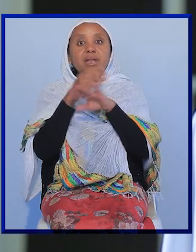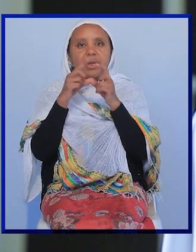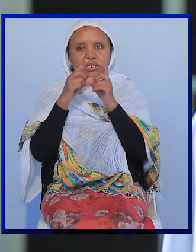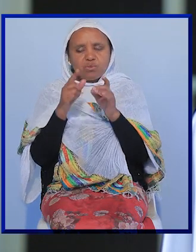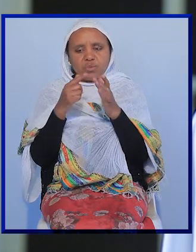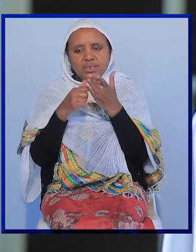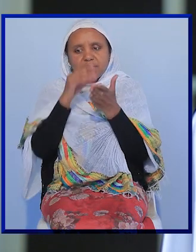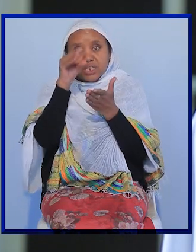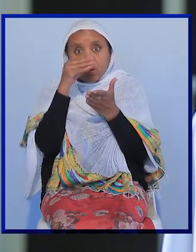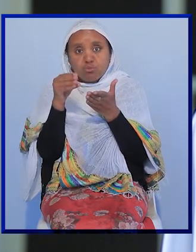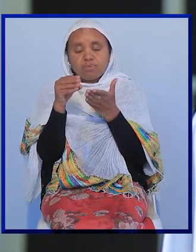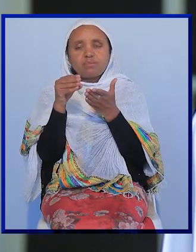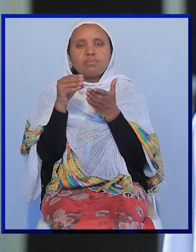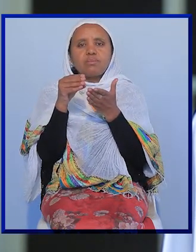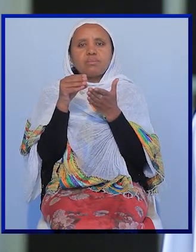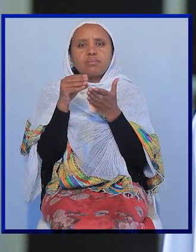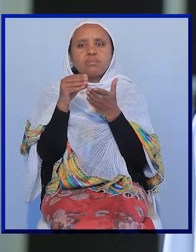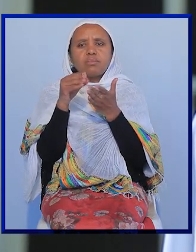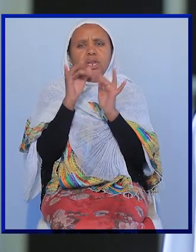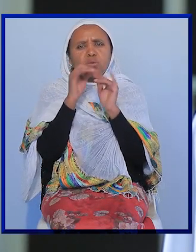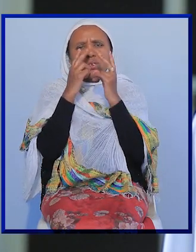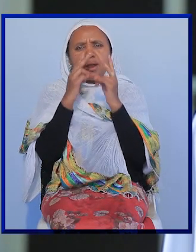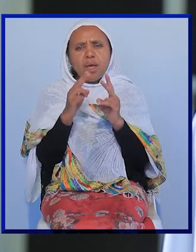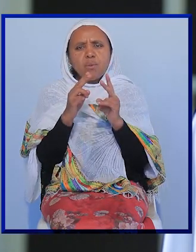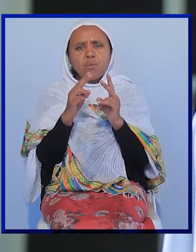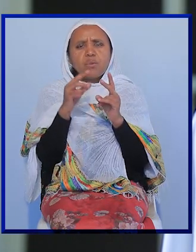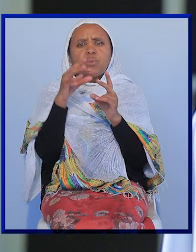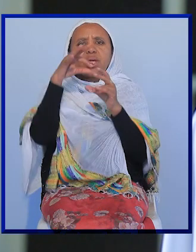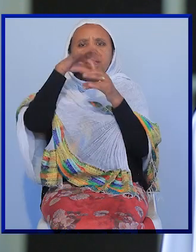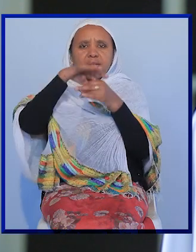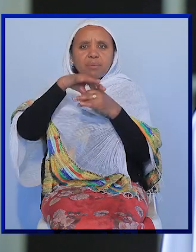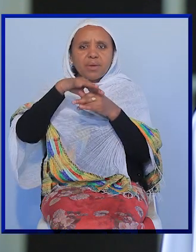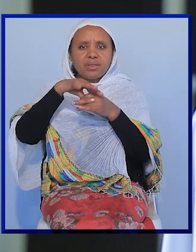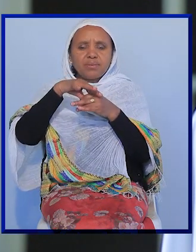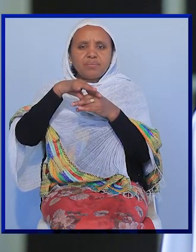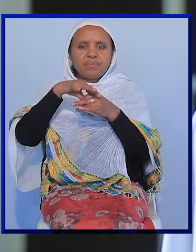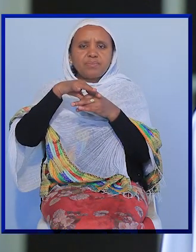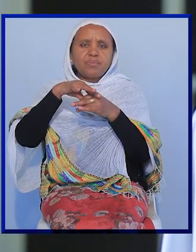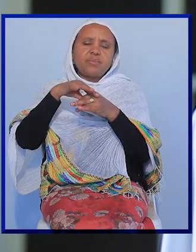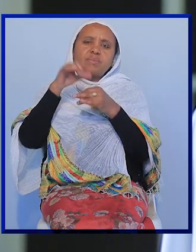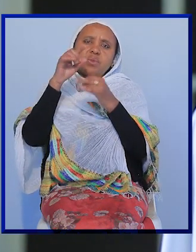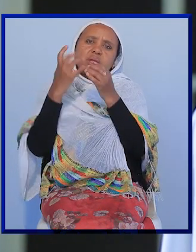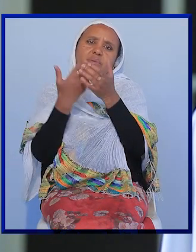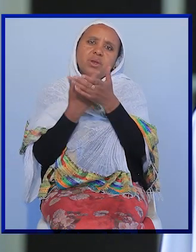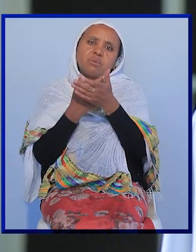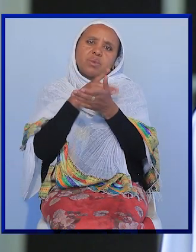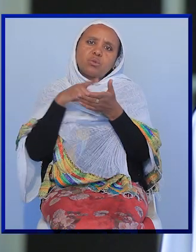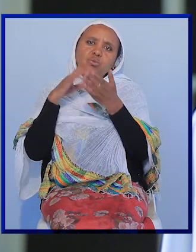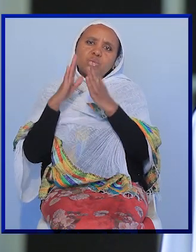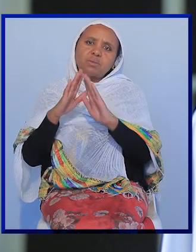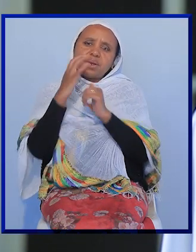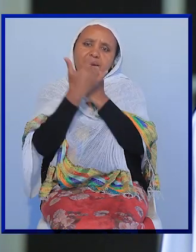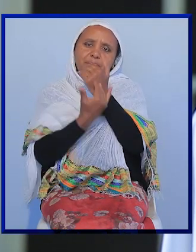ነው። መስቀሉ እንዲሁ ስናየው የደረቀ ነበር፣ ነገር ግን ልክ በትሯ እንደለመለመችው በክርስቶስ